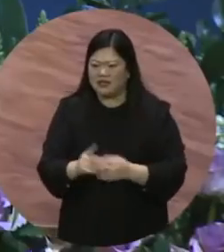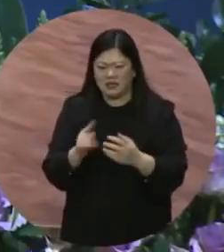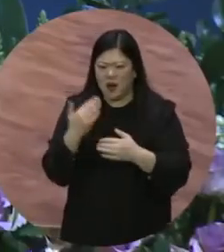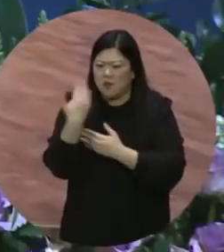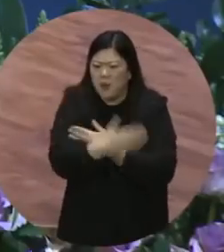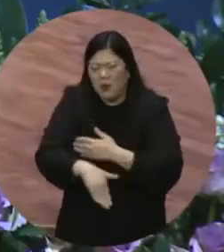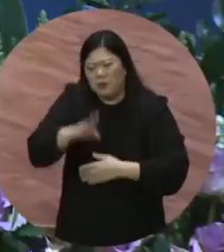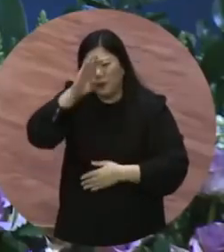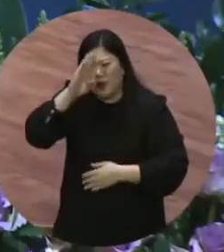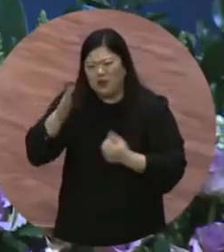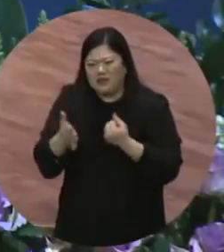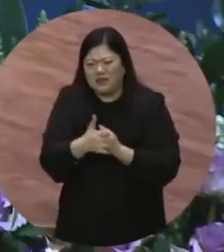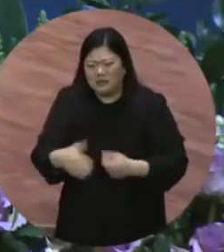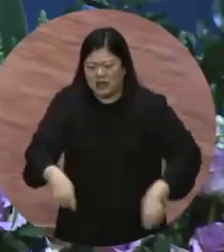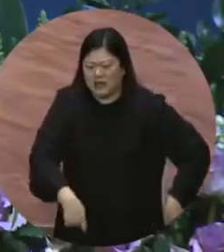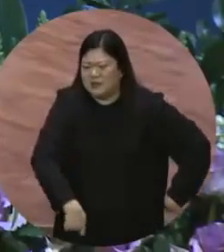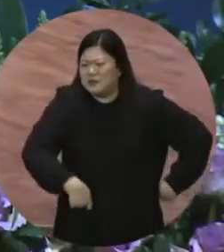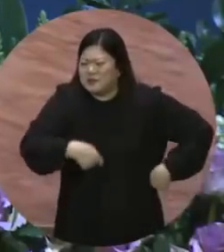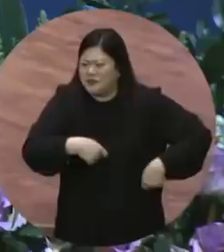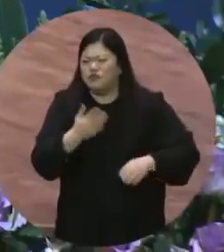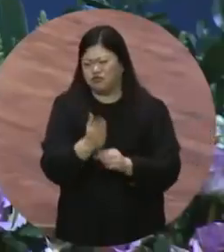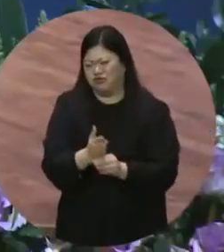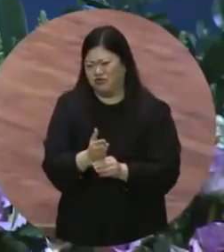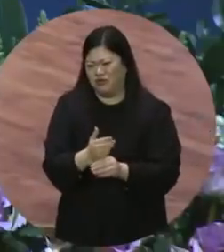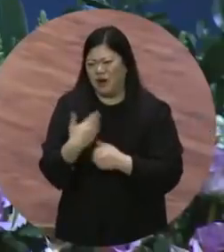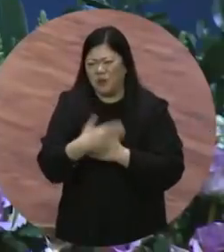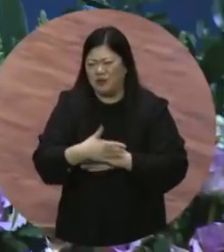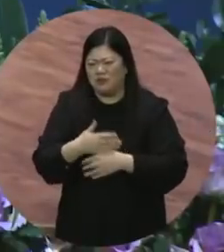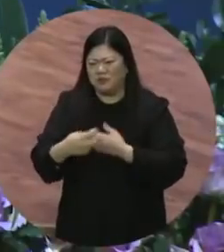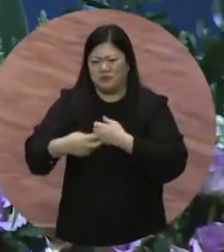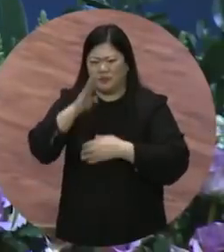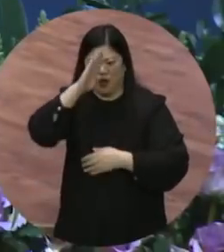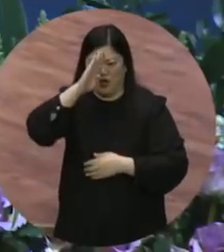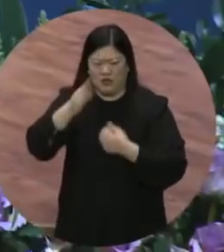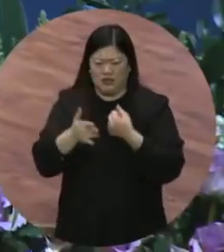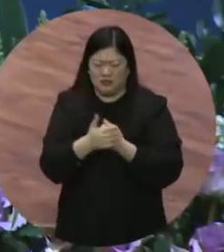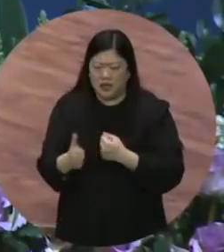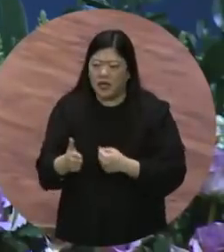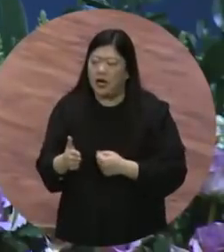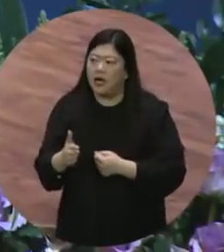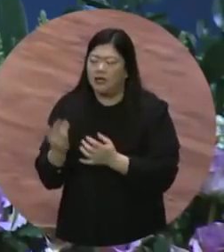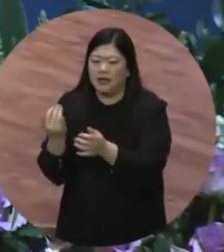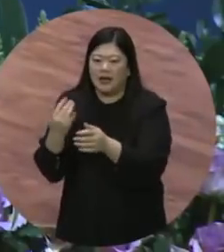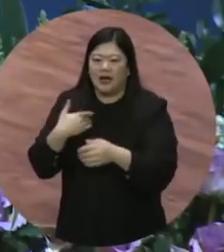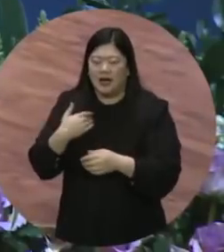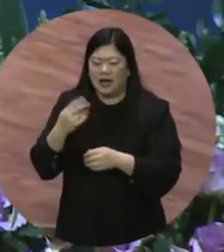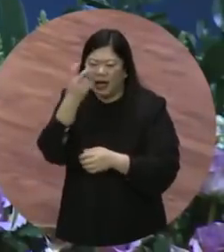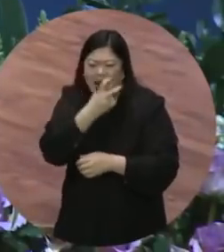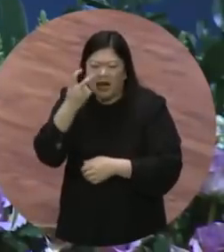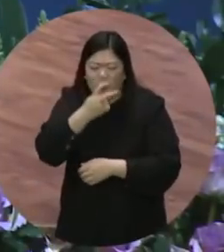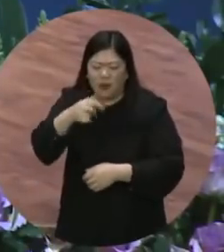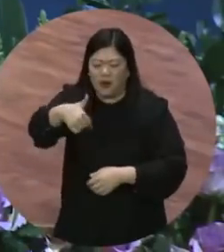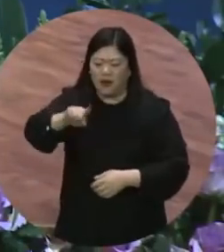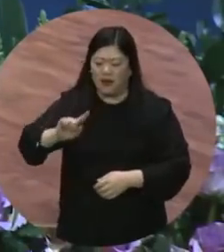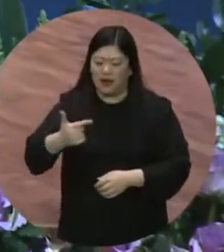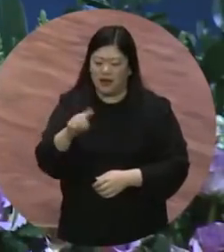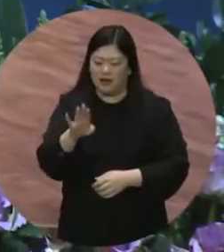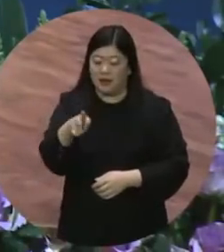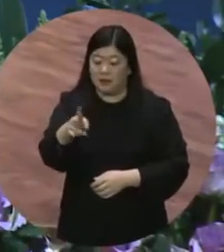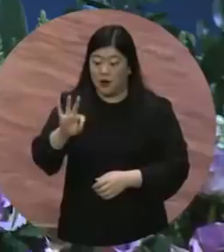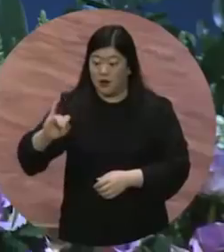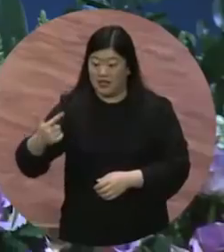딱 꺼줘. 그러니까 그게 너무 힘들다더라. 마음은 20대인데 몸은 굳어져 버린 거예요. 거기에